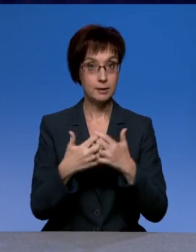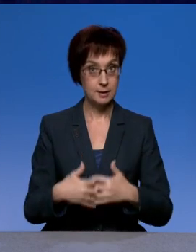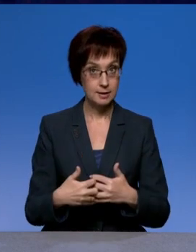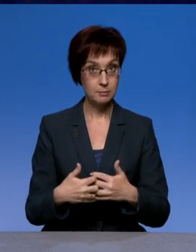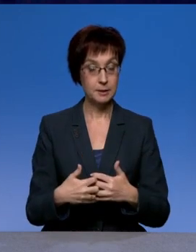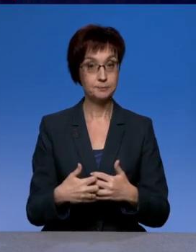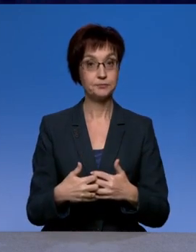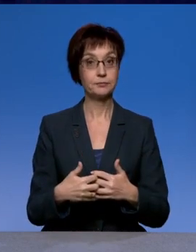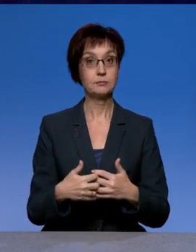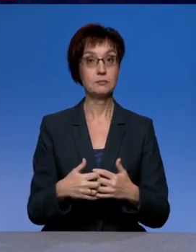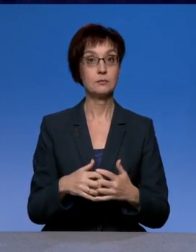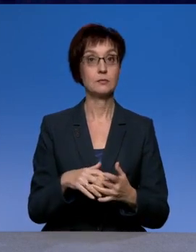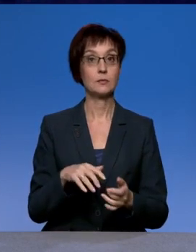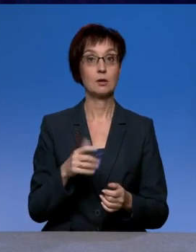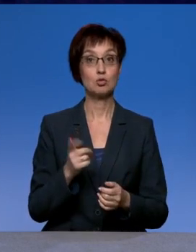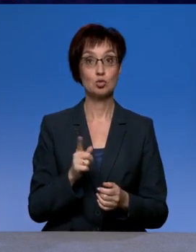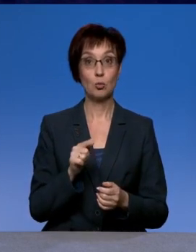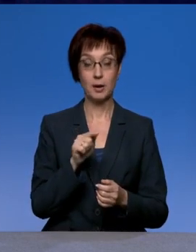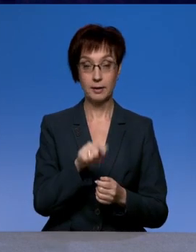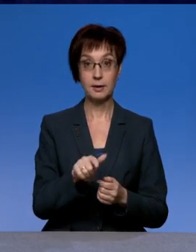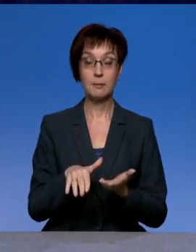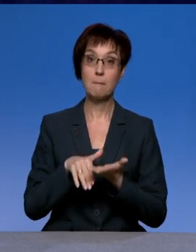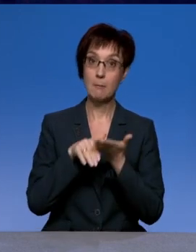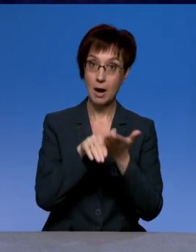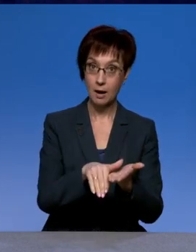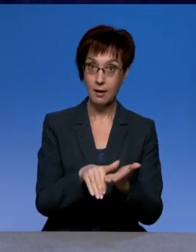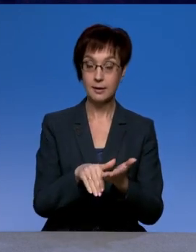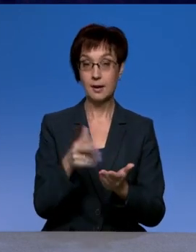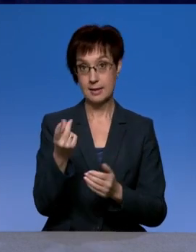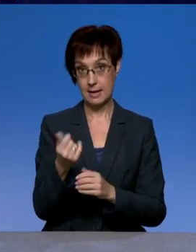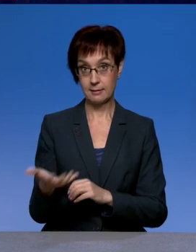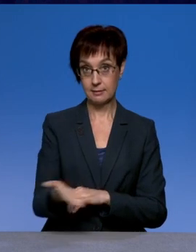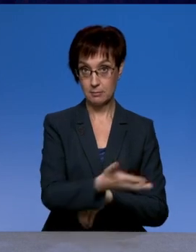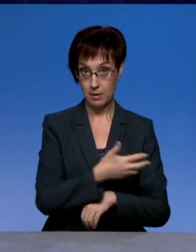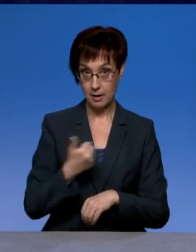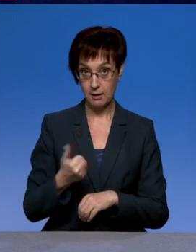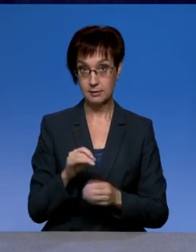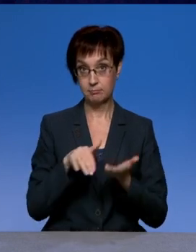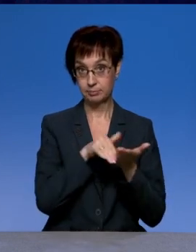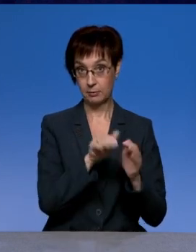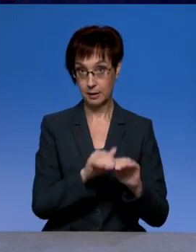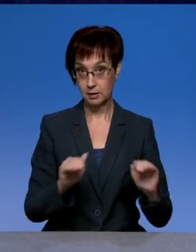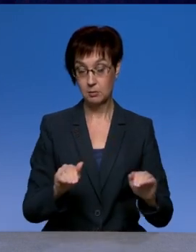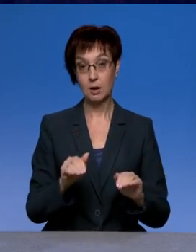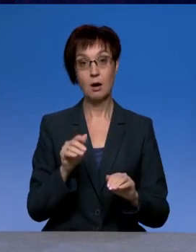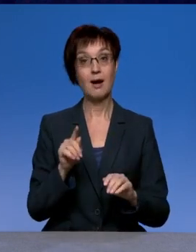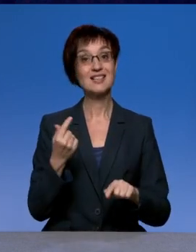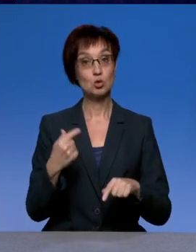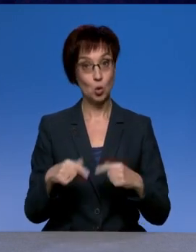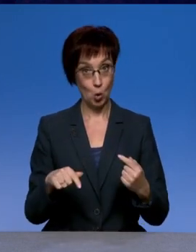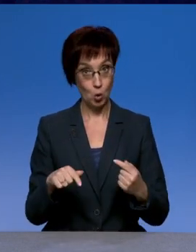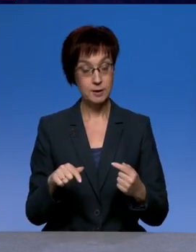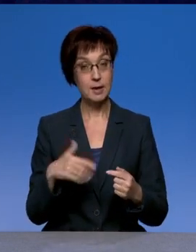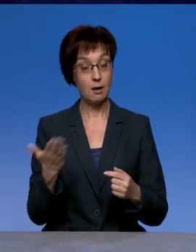стороны, способствовать сбору денежных средств на содержание детей, а с другой – не ущемлять там, отцов или